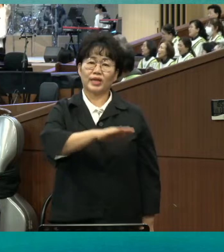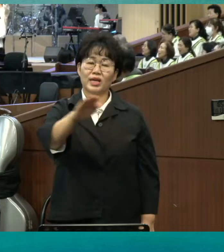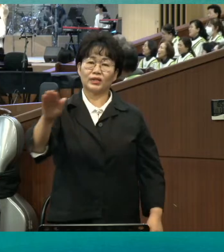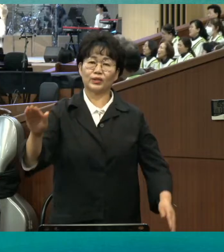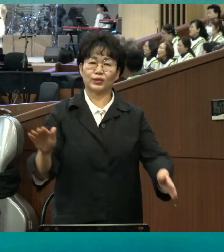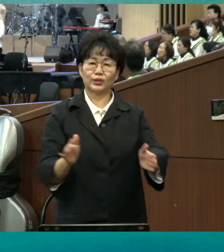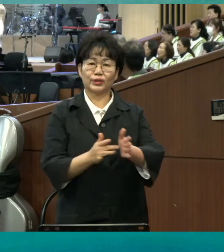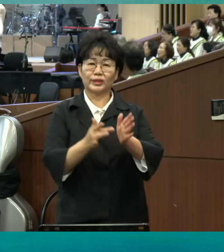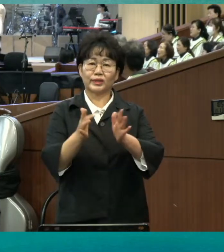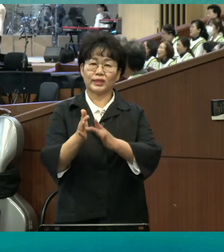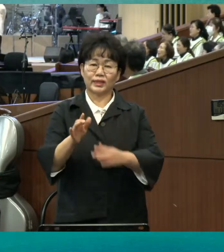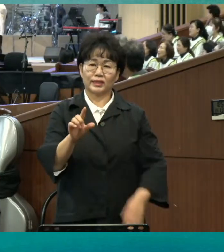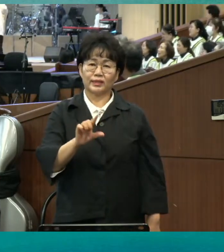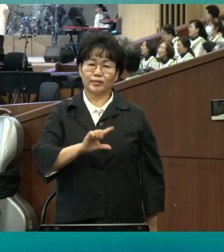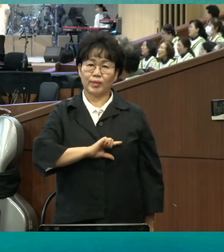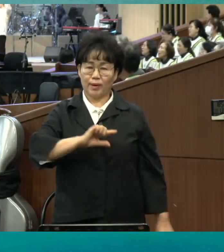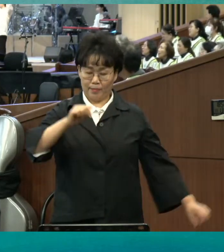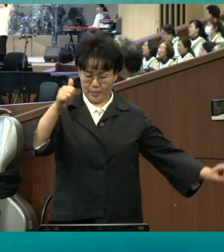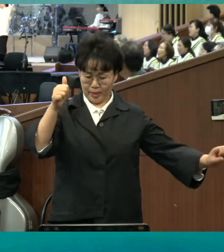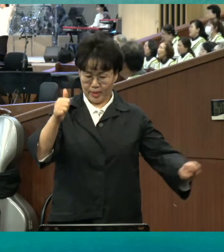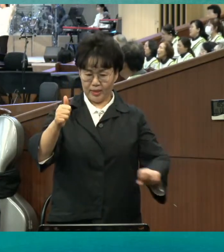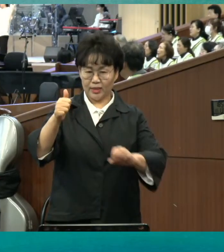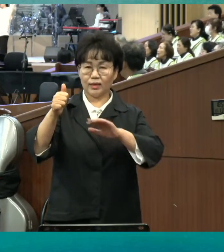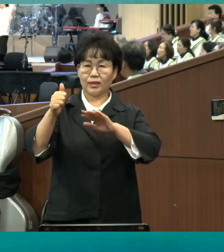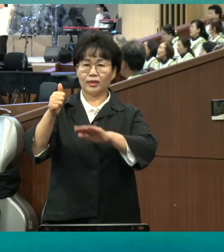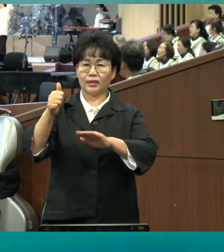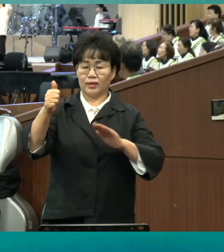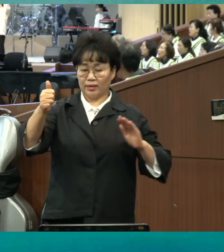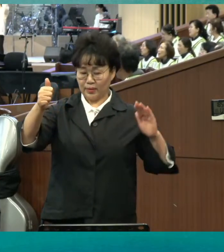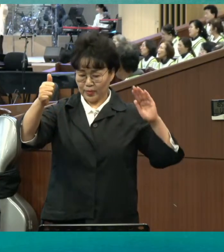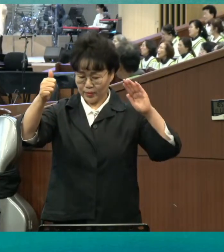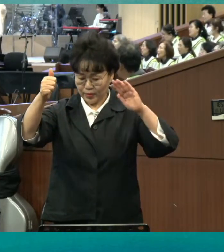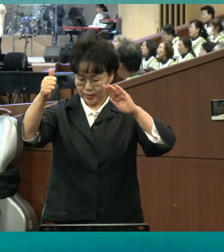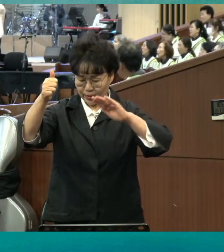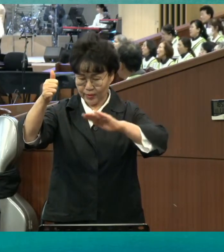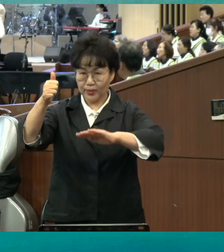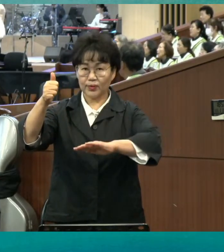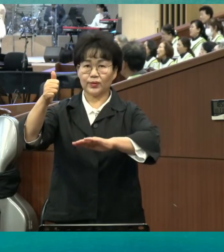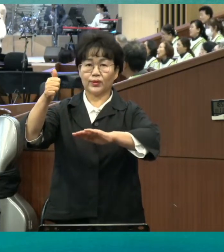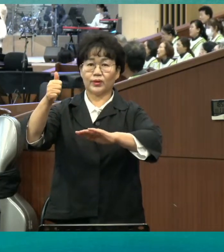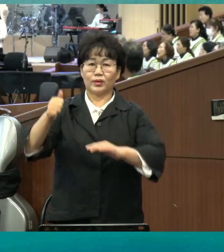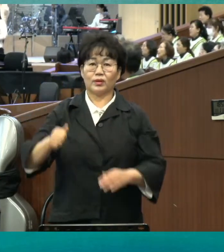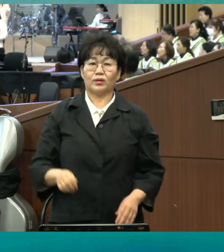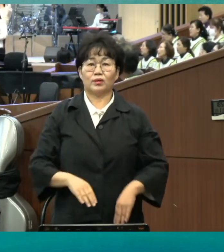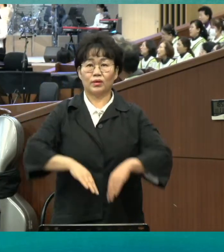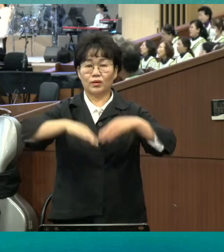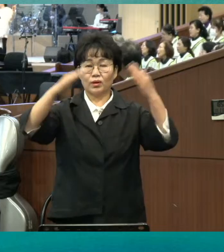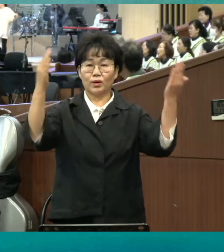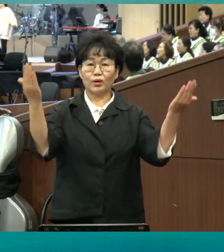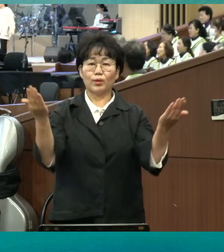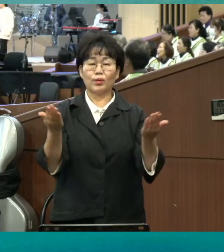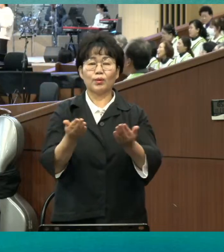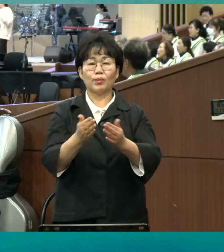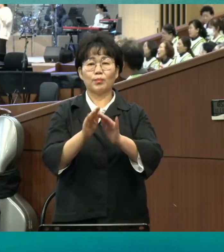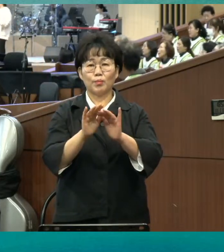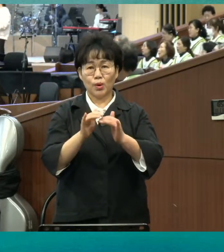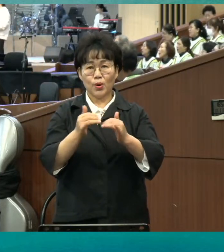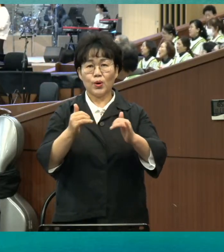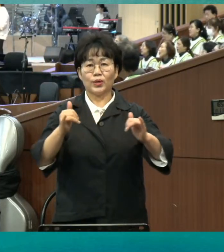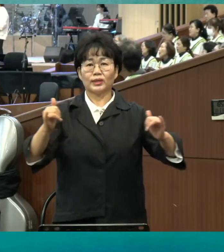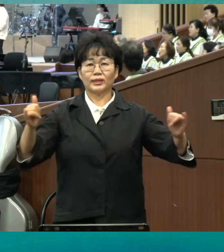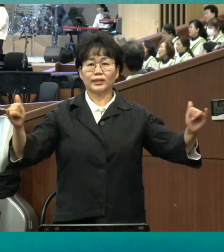예수 이름 앞에 절하고 모든 입이 주님을 시네.